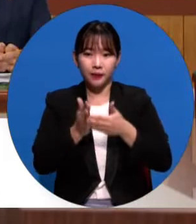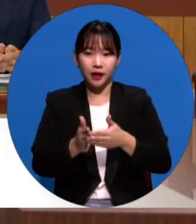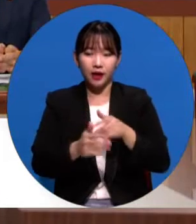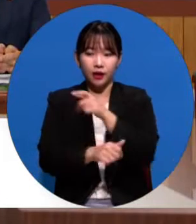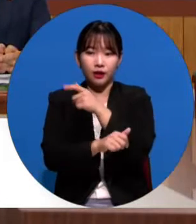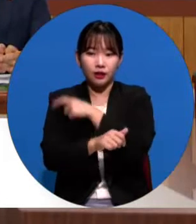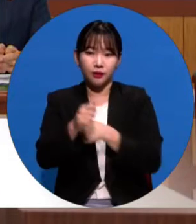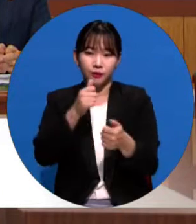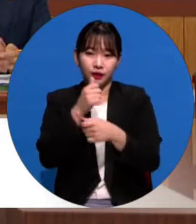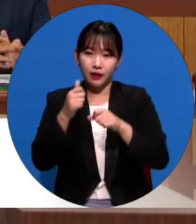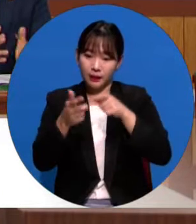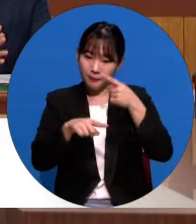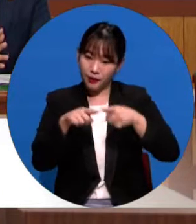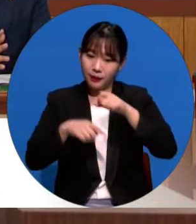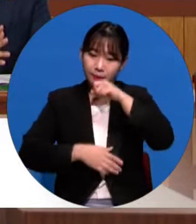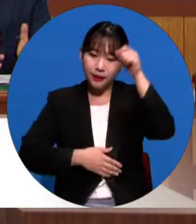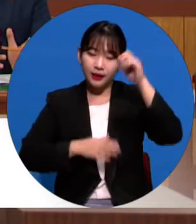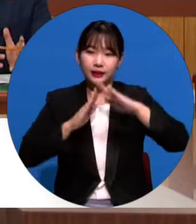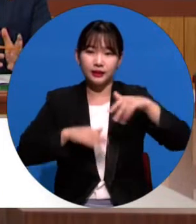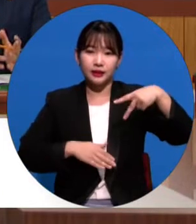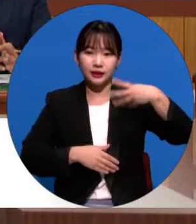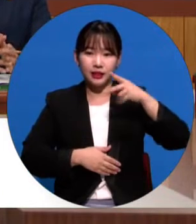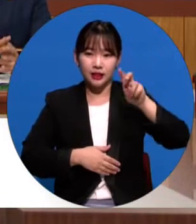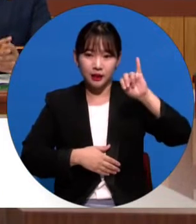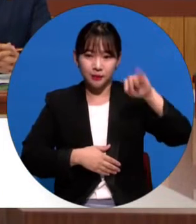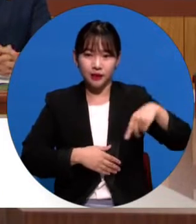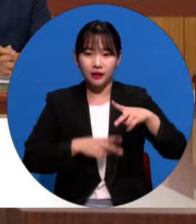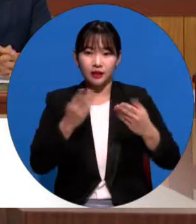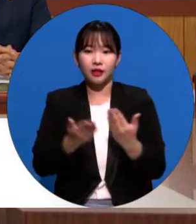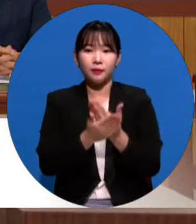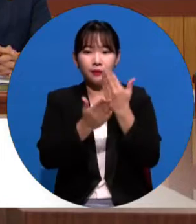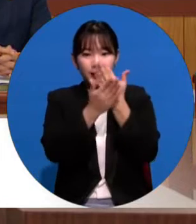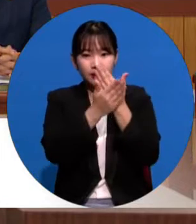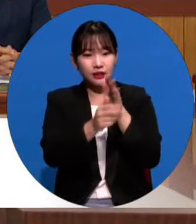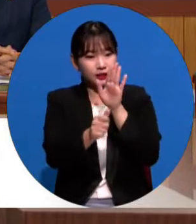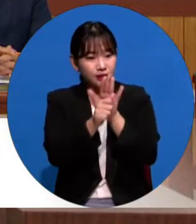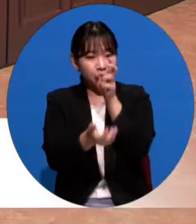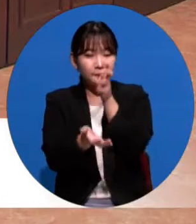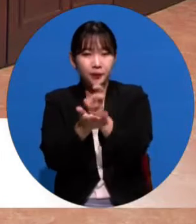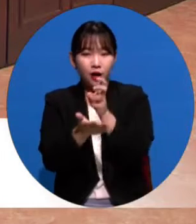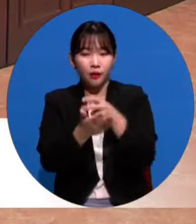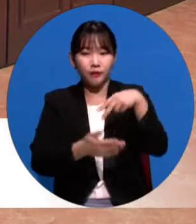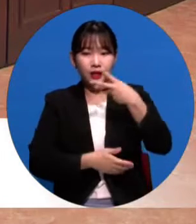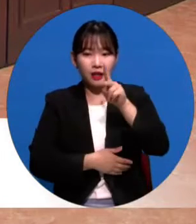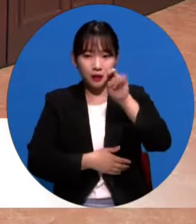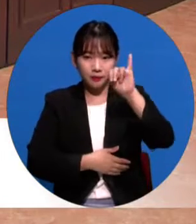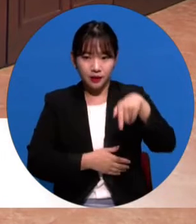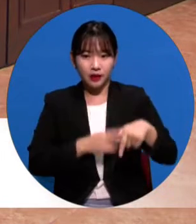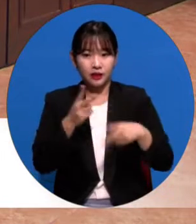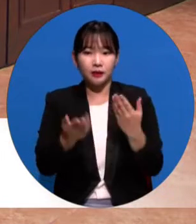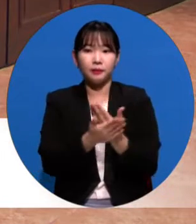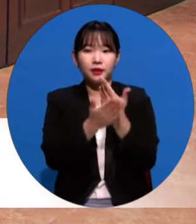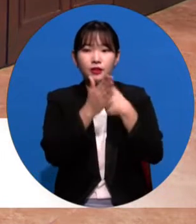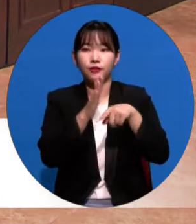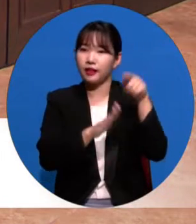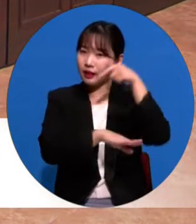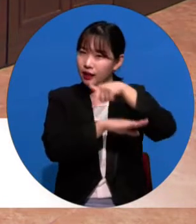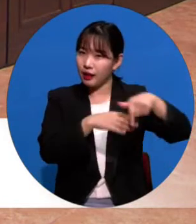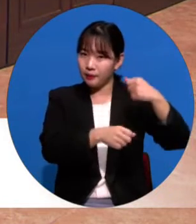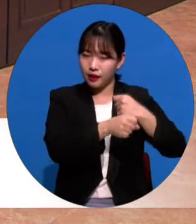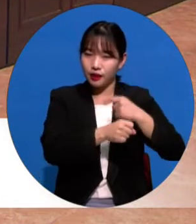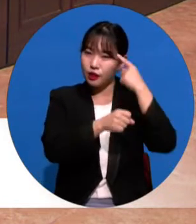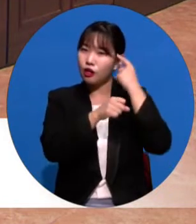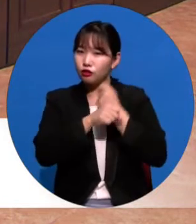상임위원회 심사를 통과한 전라남도 세라믹 산업 육성과 지원 조례안은 세라믹 산업 육성을 위한 계획 수립과